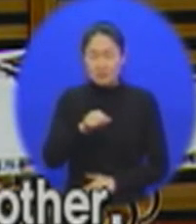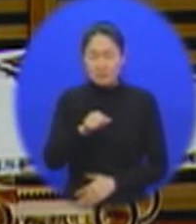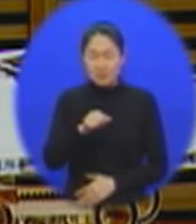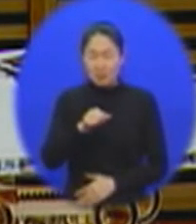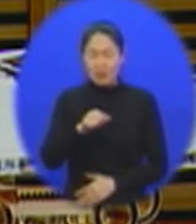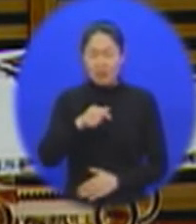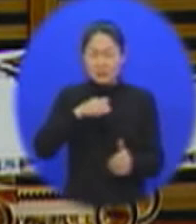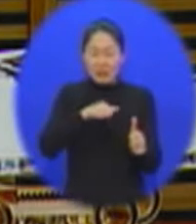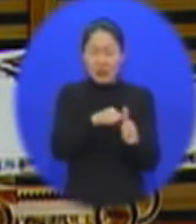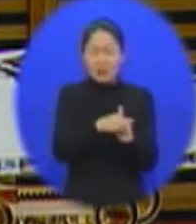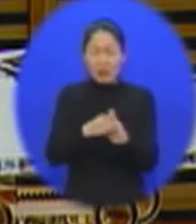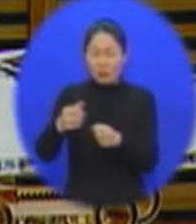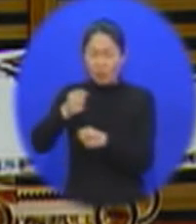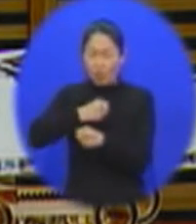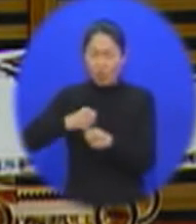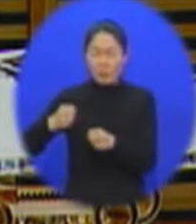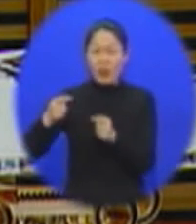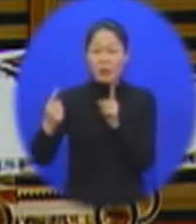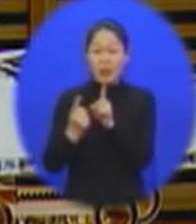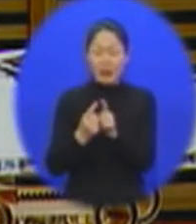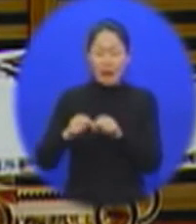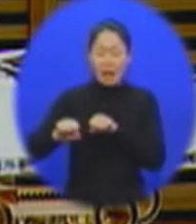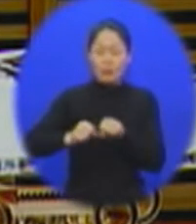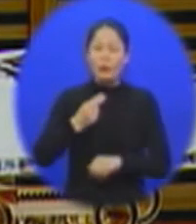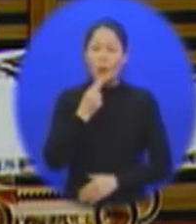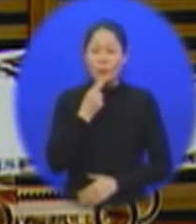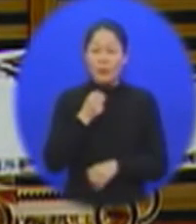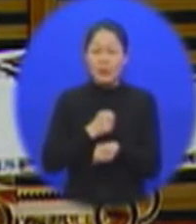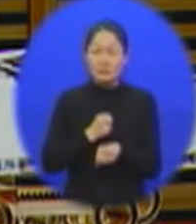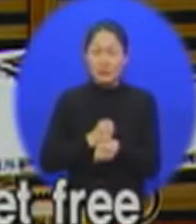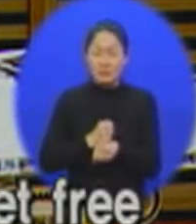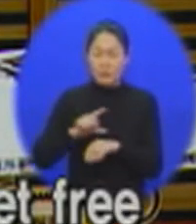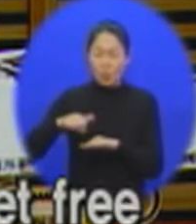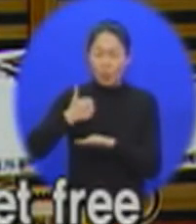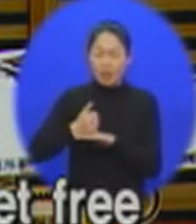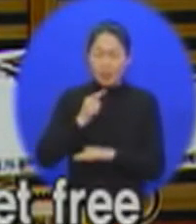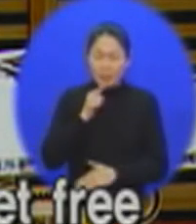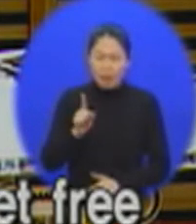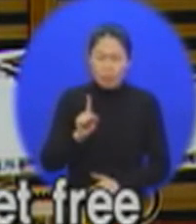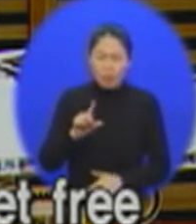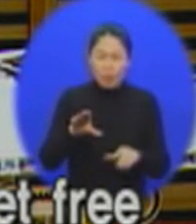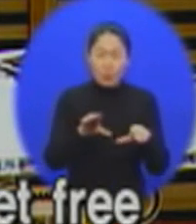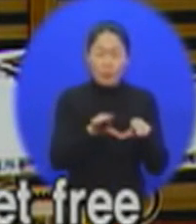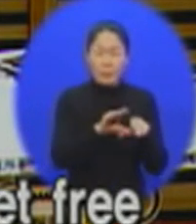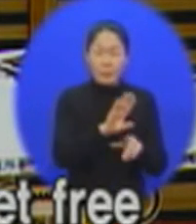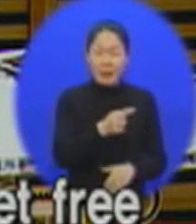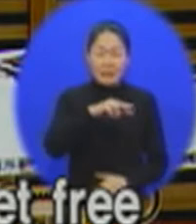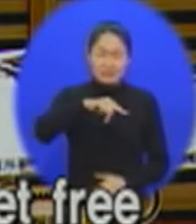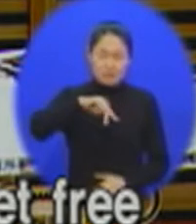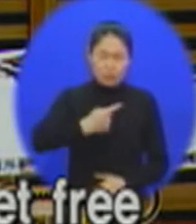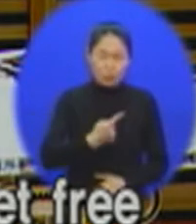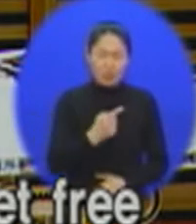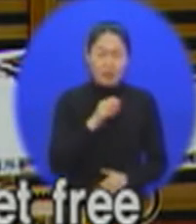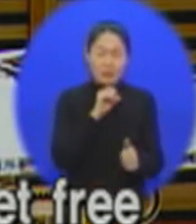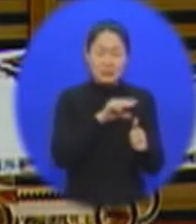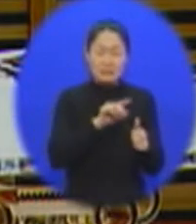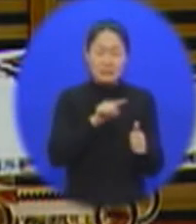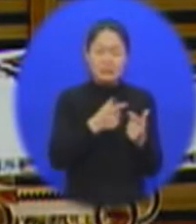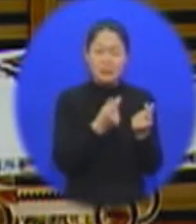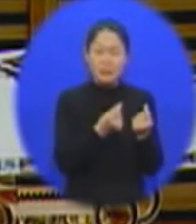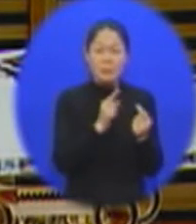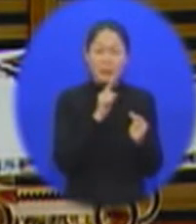당할 만한 행위가 없다 하더라 이 아그립바 가 배슬기 이르되 이 사람이 만일 가이사에게 상수 하지